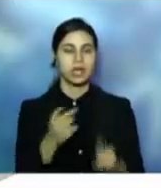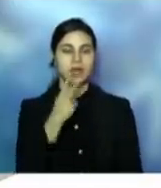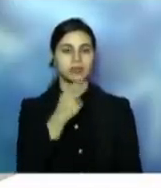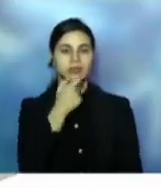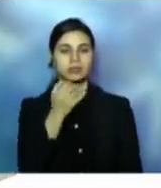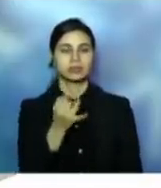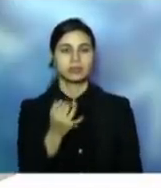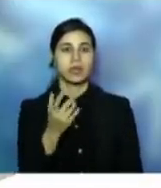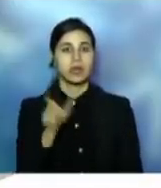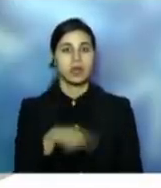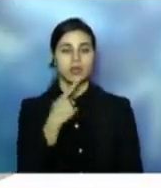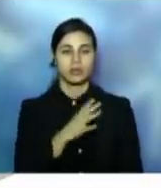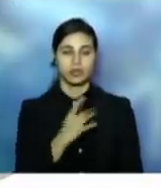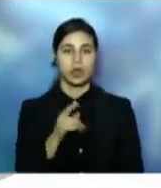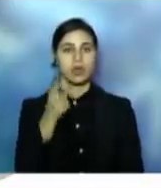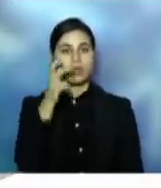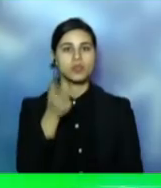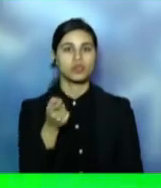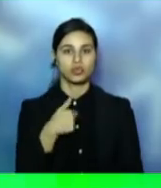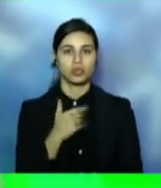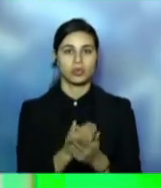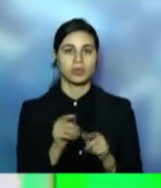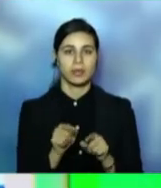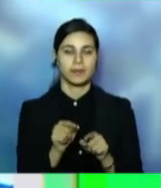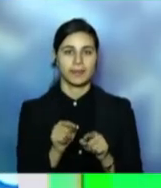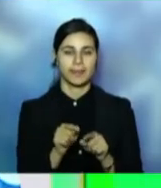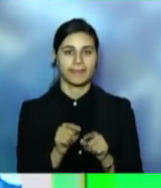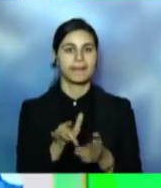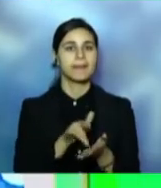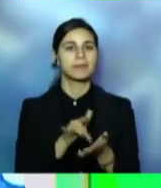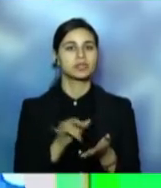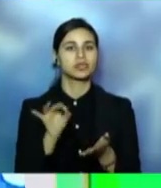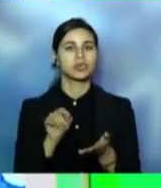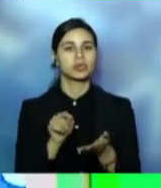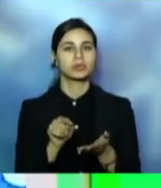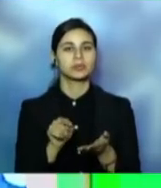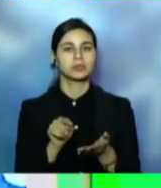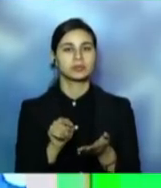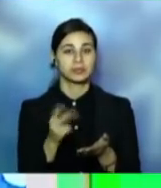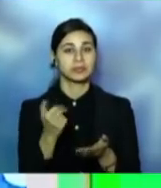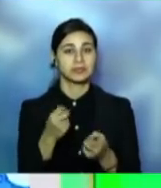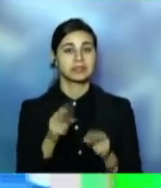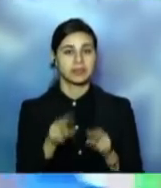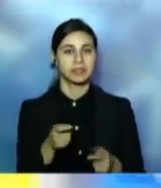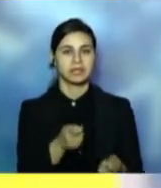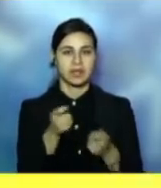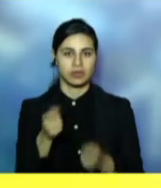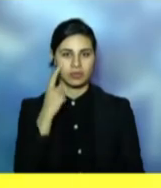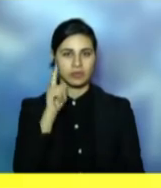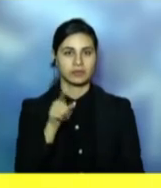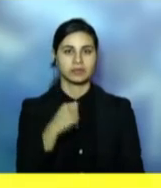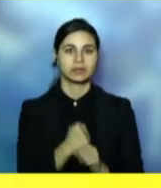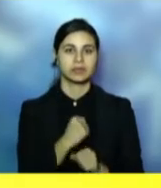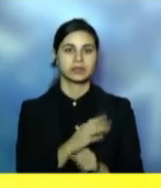გახდეს. ანუ ჩვენ გვაქვს აი აქ ბურღულეული მაგალითად. აი ბრინჯთან დაკავშირებით მე სპეციალურად გადმოვიტანე, ვიცი რომ თქვენ